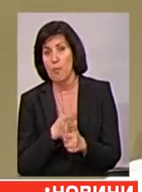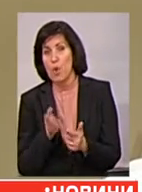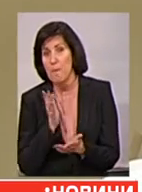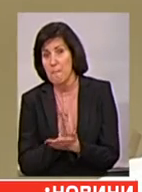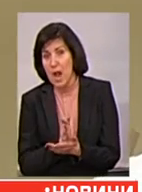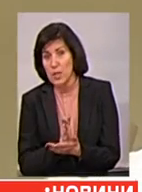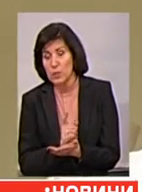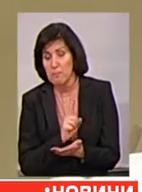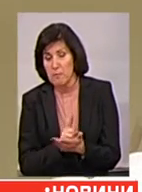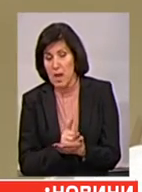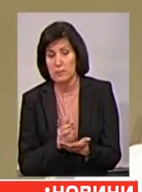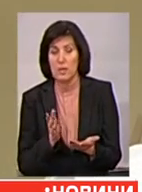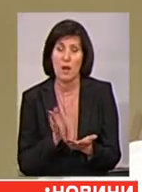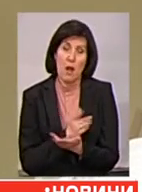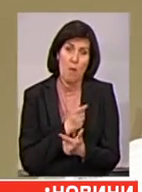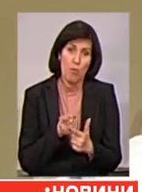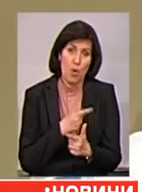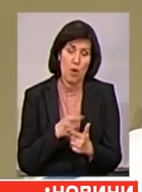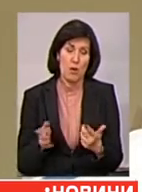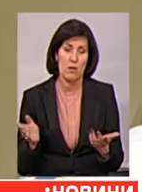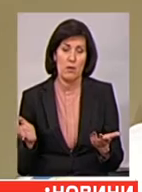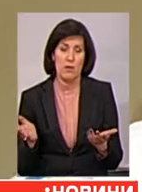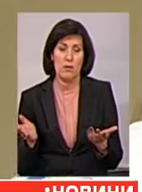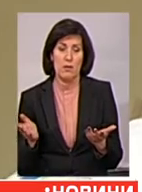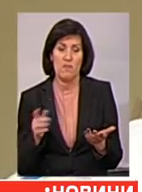мають мати, або не мають, або вони